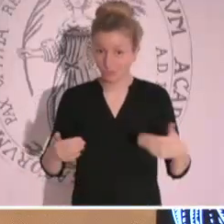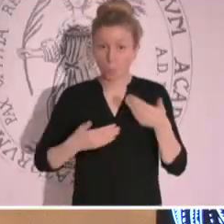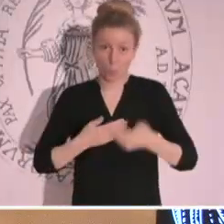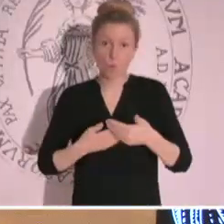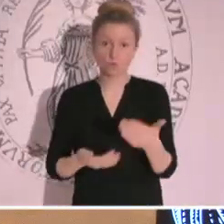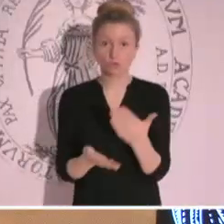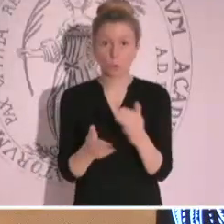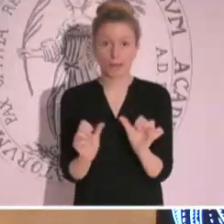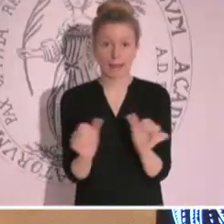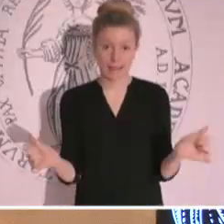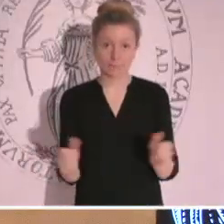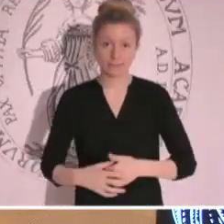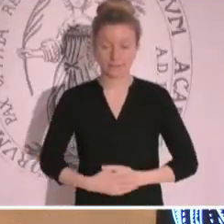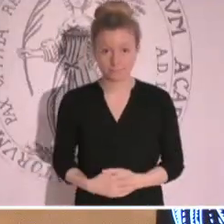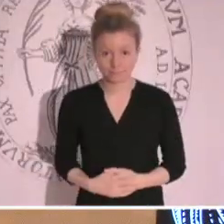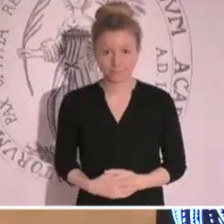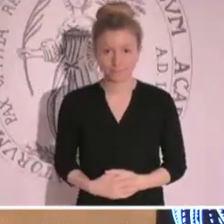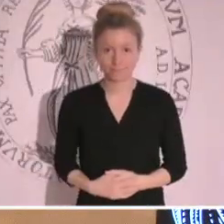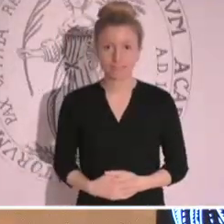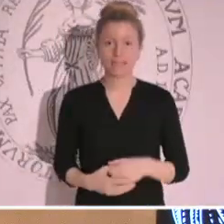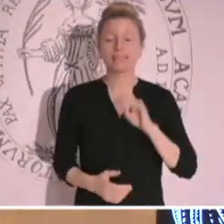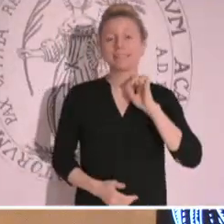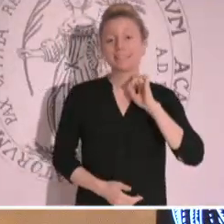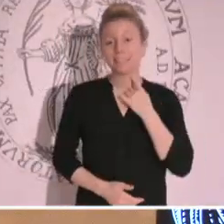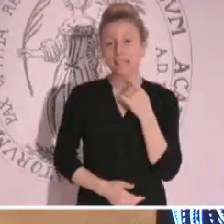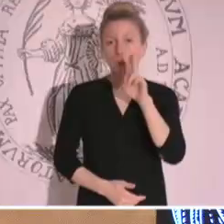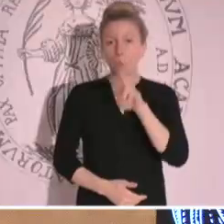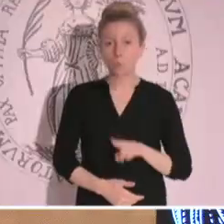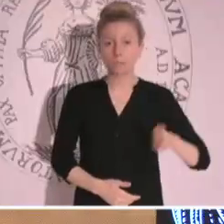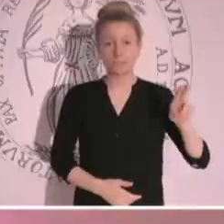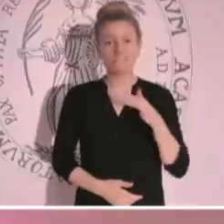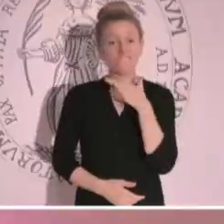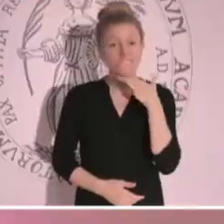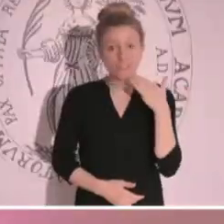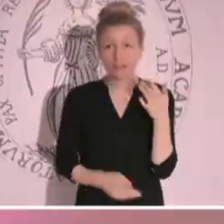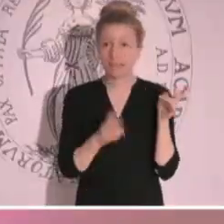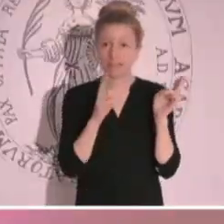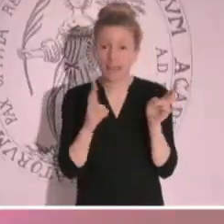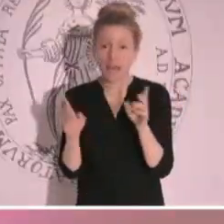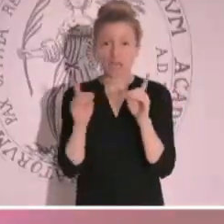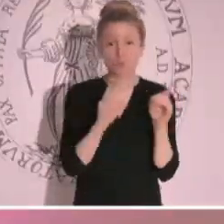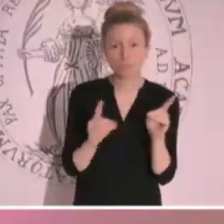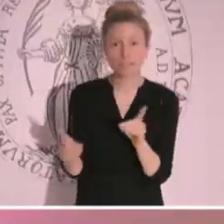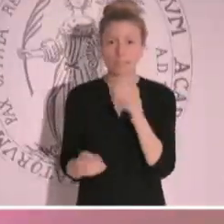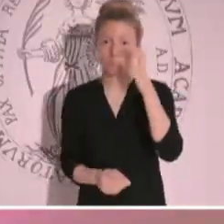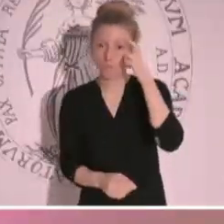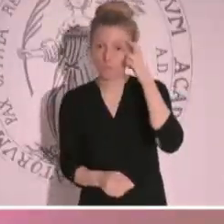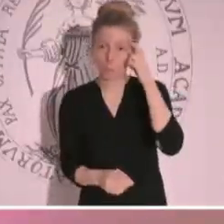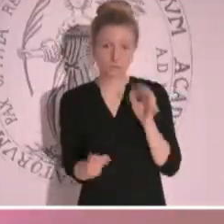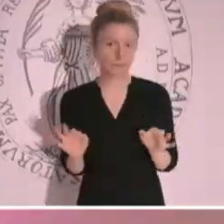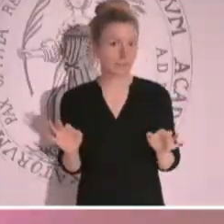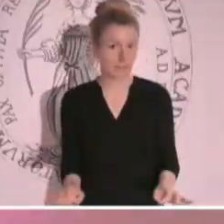herausragende Lehrkräfte auch für Sie hier halten können. Und ich glaube, die Medizin und Zahnmedizin, das wird Ihnen hier große Freude